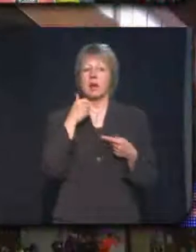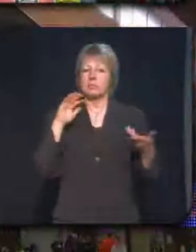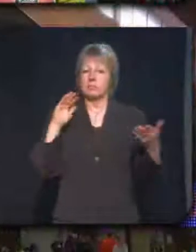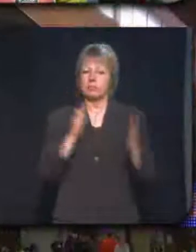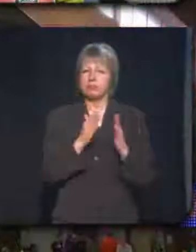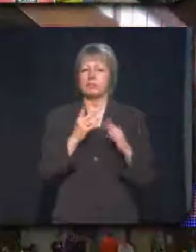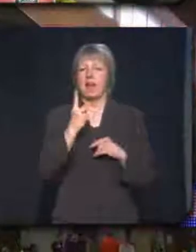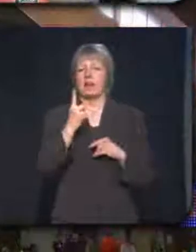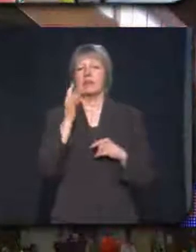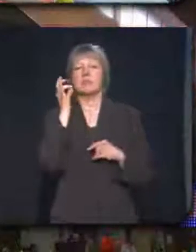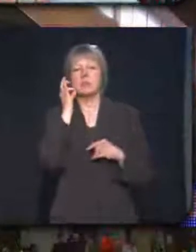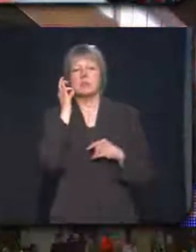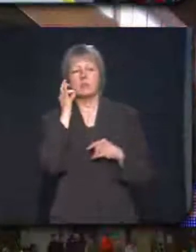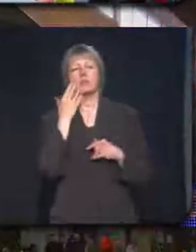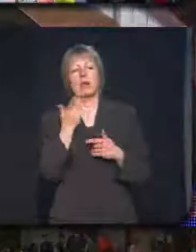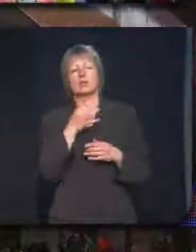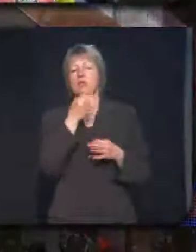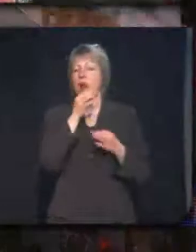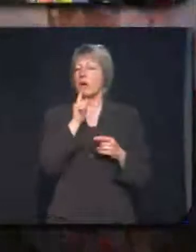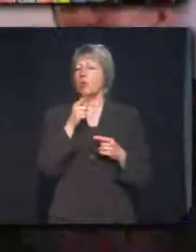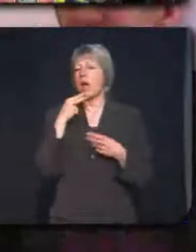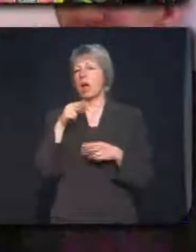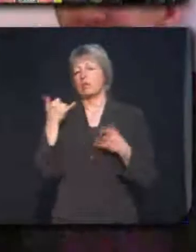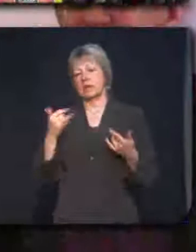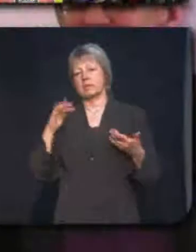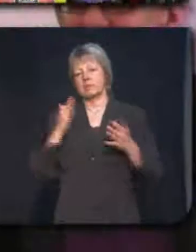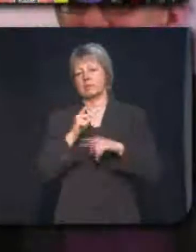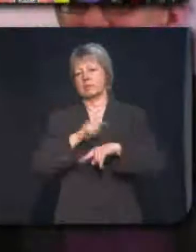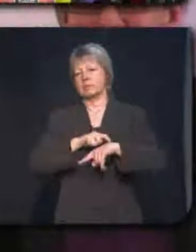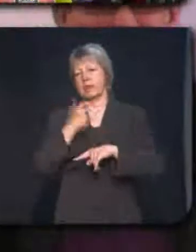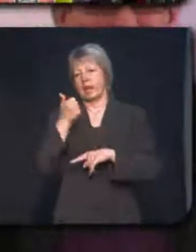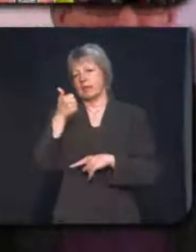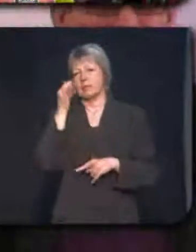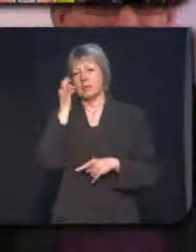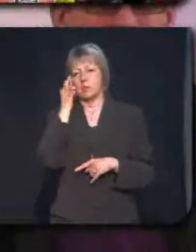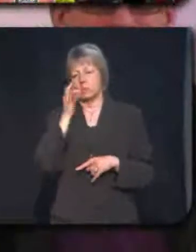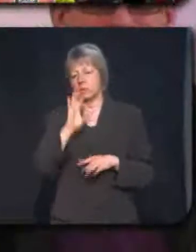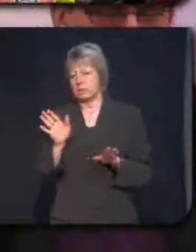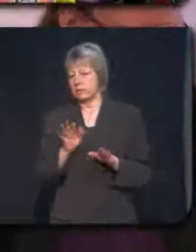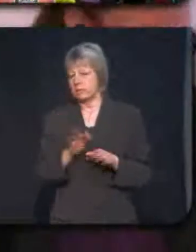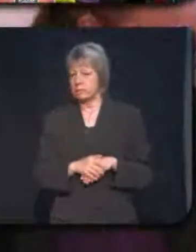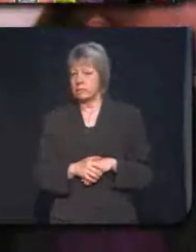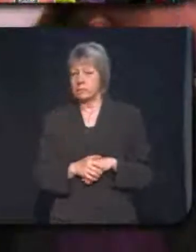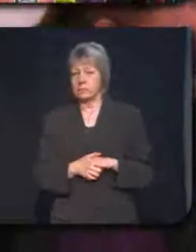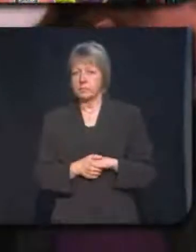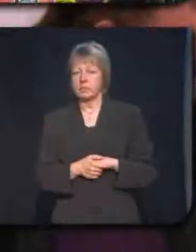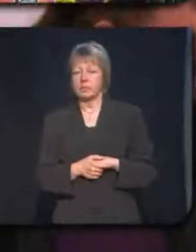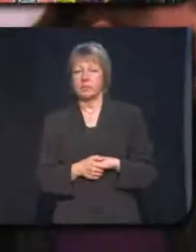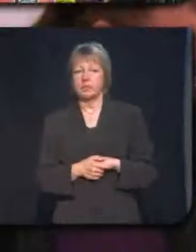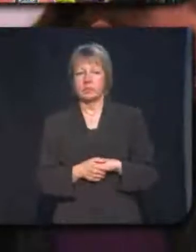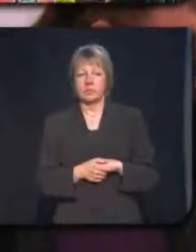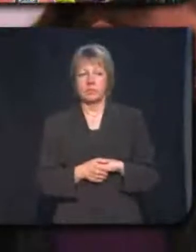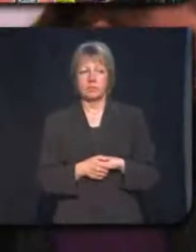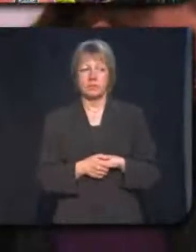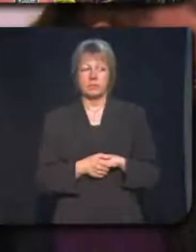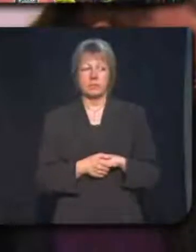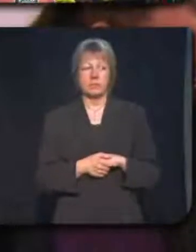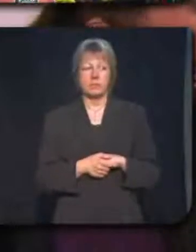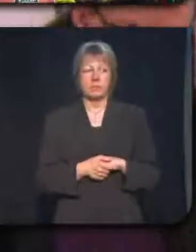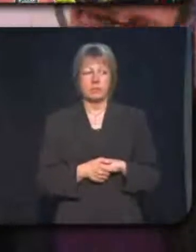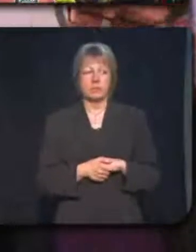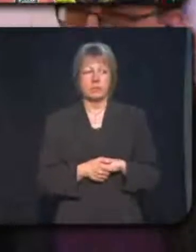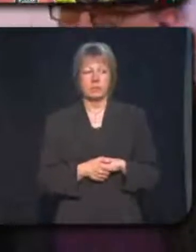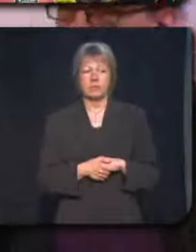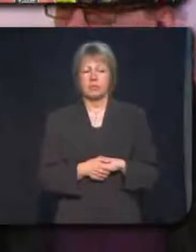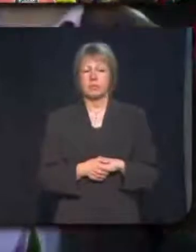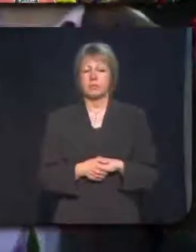die Redezeit sowohl für Frage als auch auf Antwort auf eine Minute begrenzt hier wieder der Appell an die Menschen am Mikro auf ihre